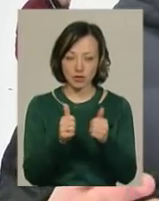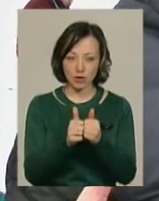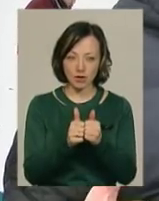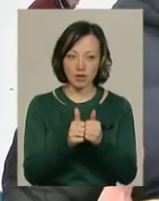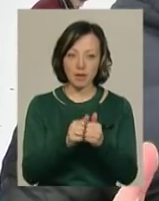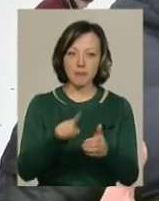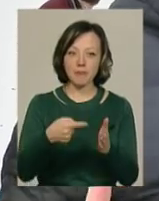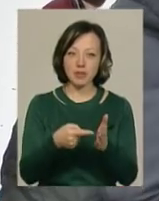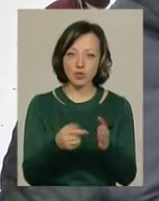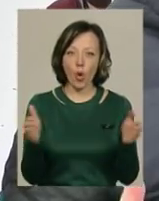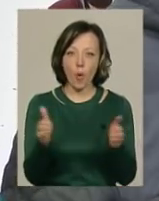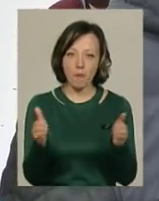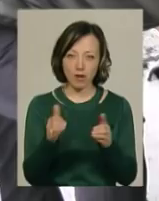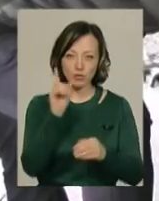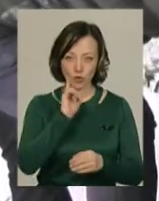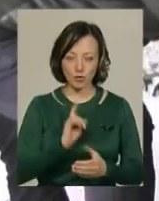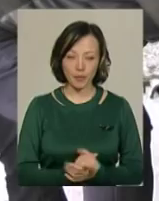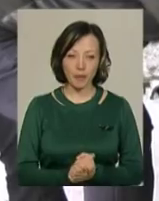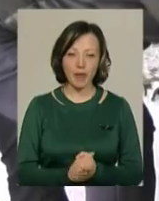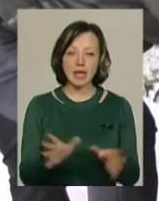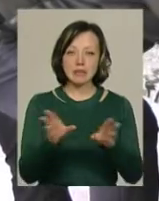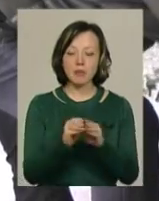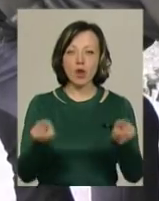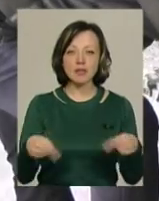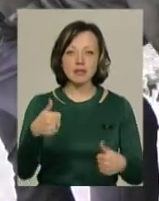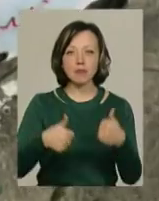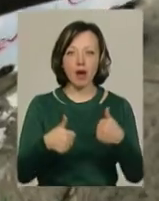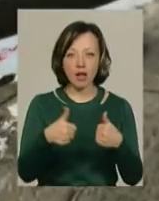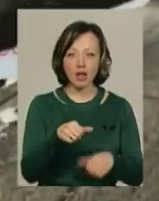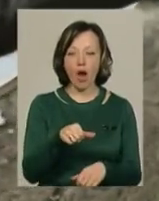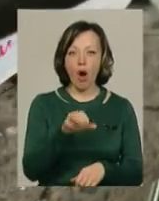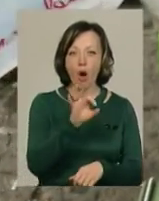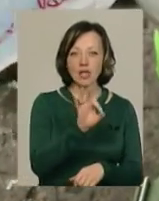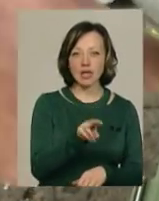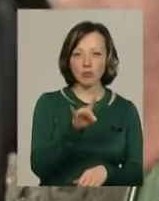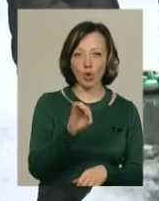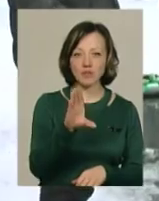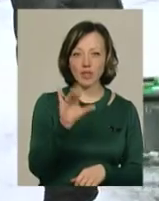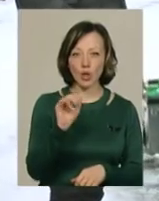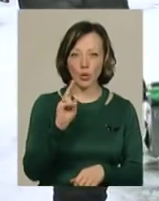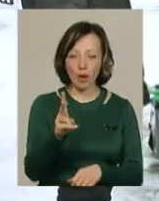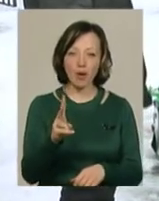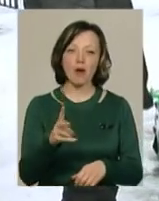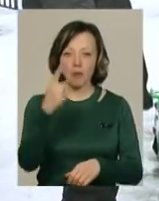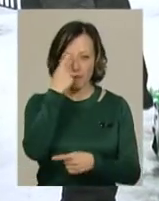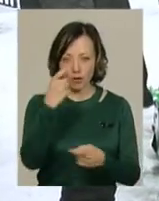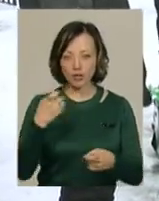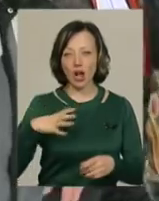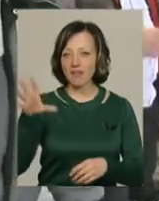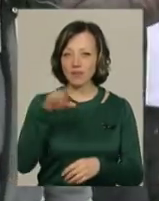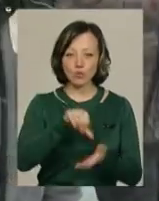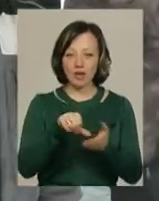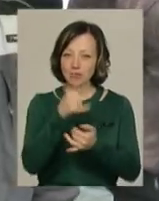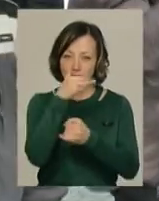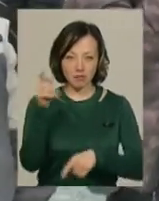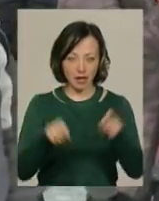місто компактне, удобно. Співорганізатор змагань Олександр Просвітлюк повідомив, чекали на чемпіонат більше учасників, та не всі змогли